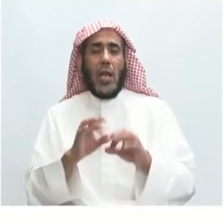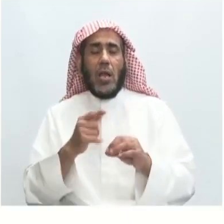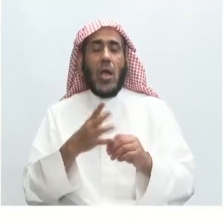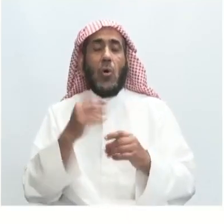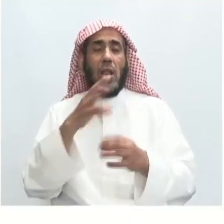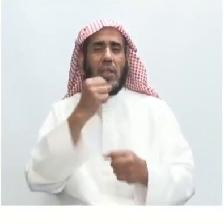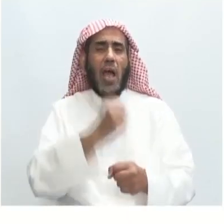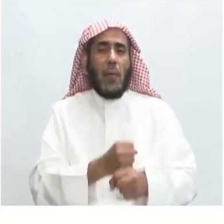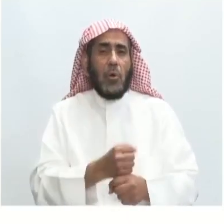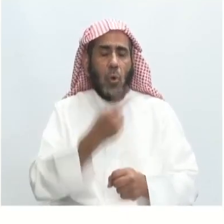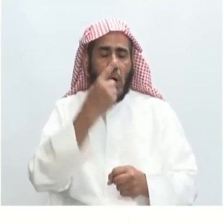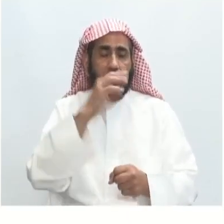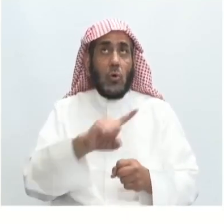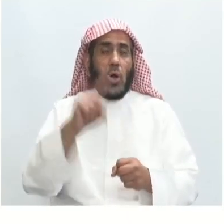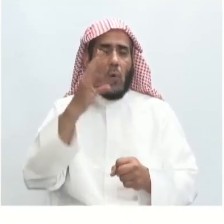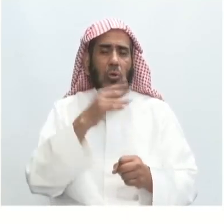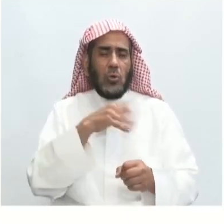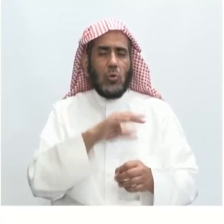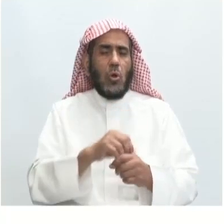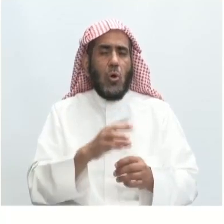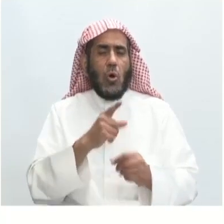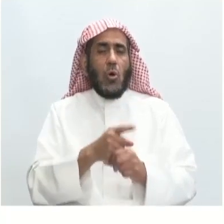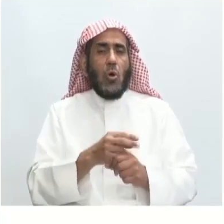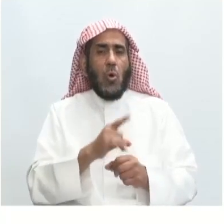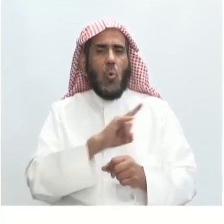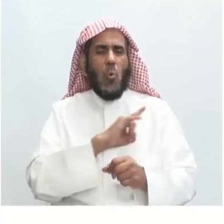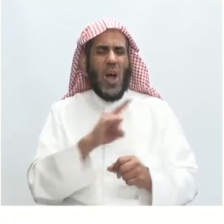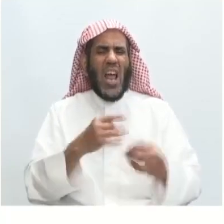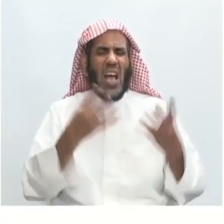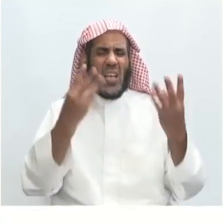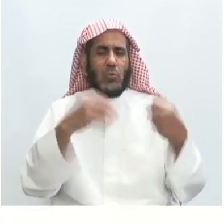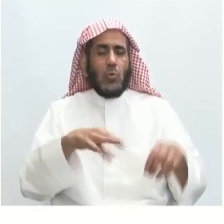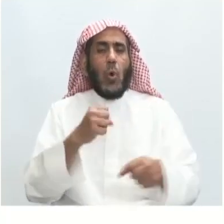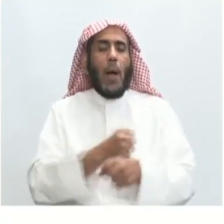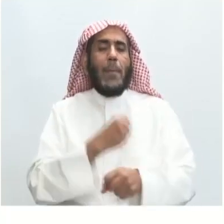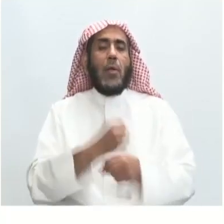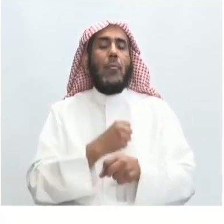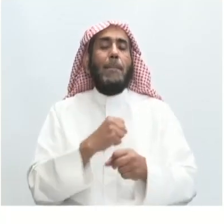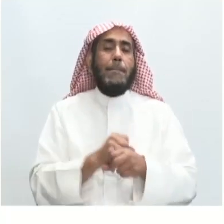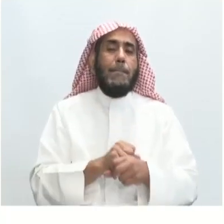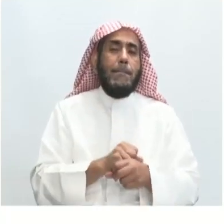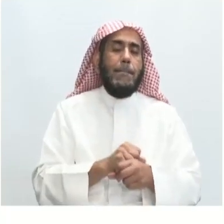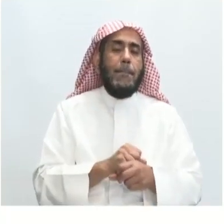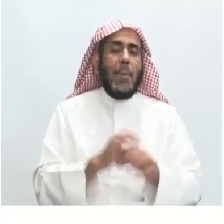امنوا اطيعوا الله واطيعوا الرسول ولا الرسول ولا تبطلوا اعمالكم